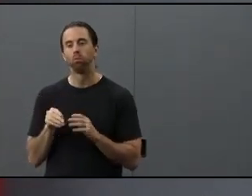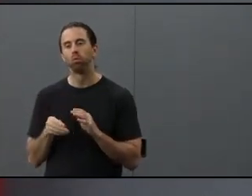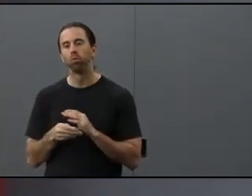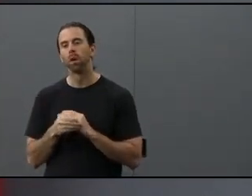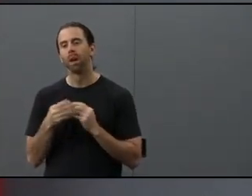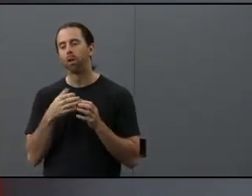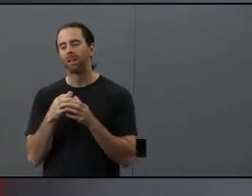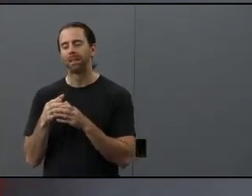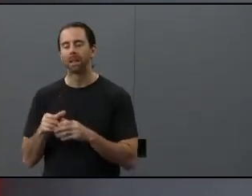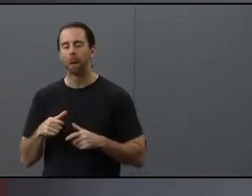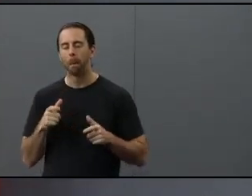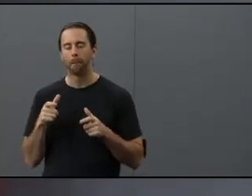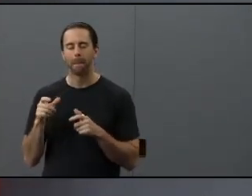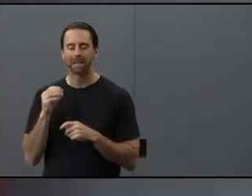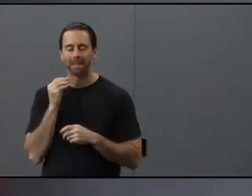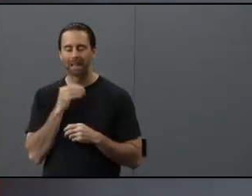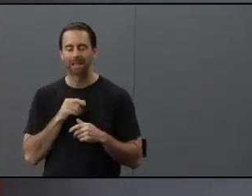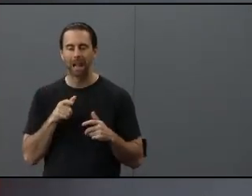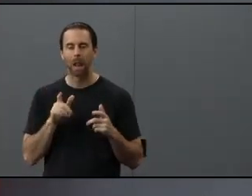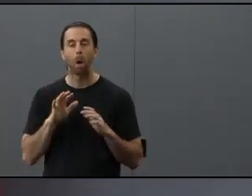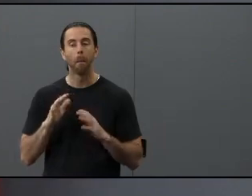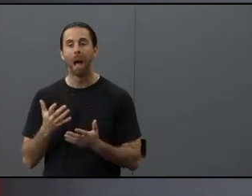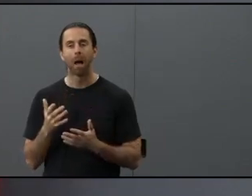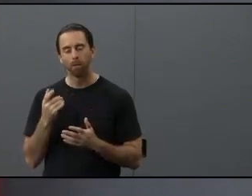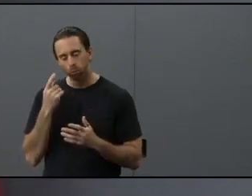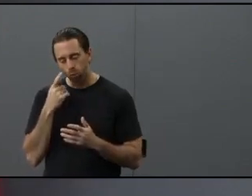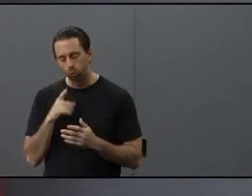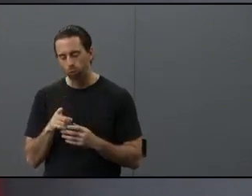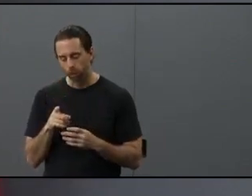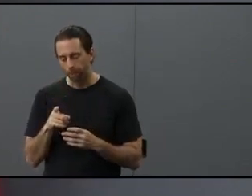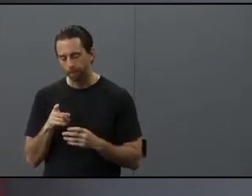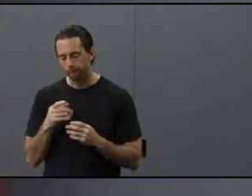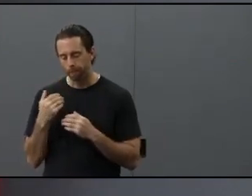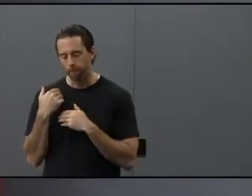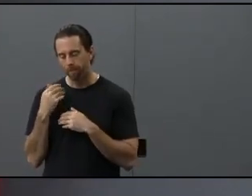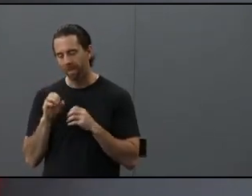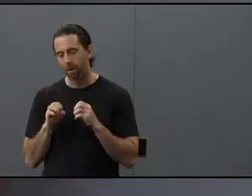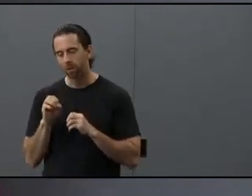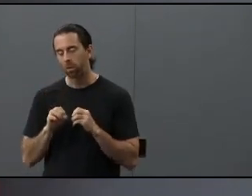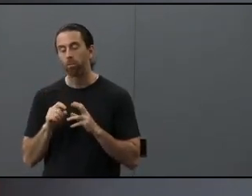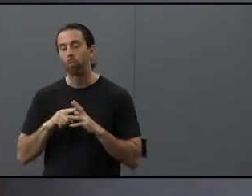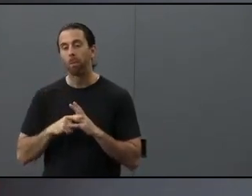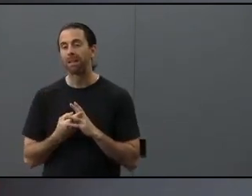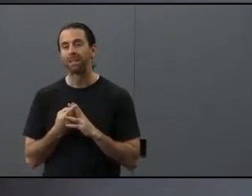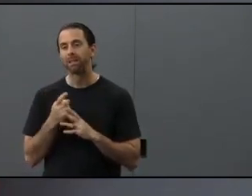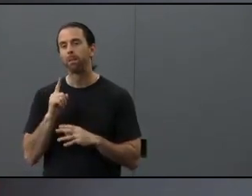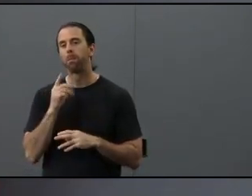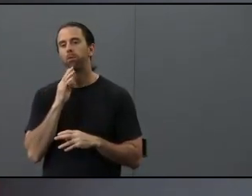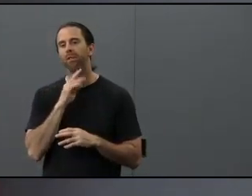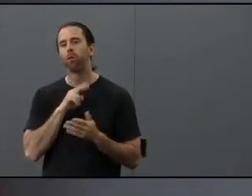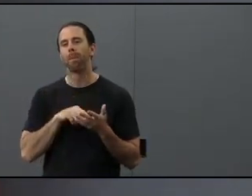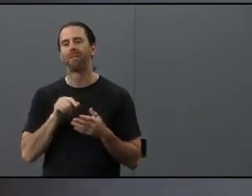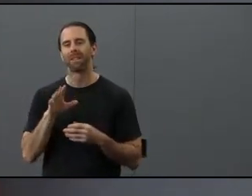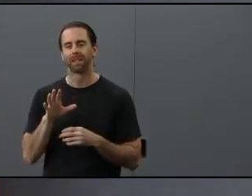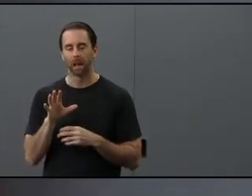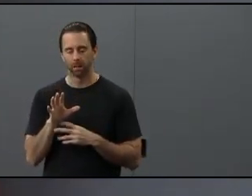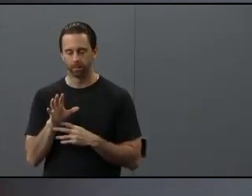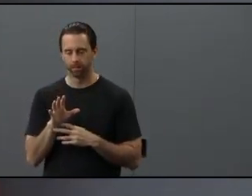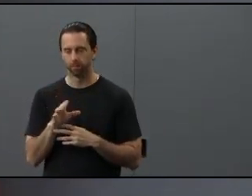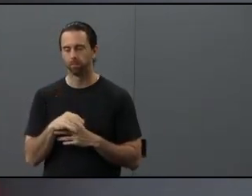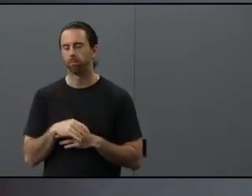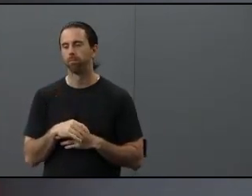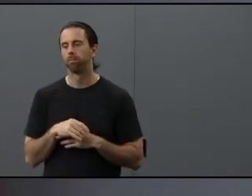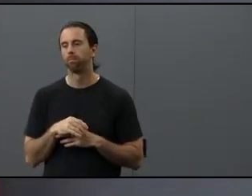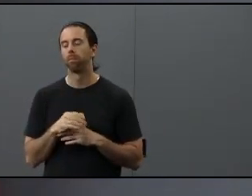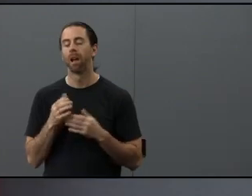immeubles résidentiel de la façon suivante pour le rôle d'évaluation qui entrera en vigueur au 1er janvier 2025